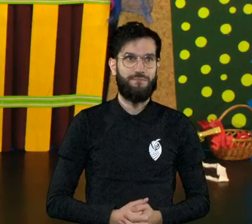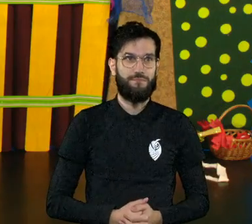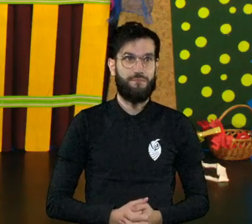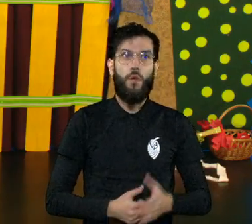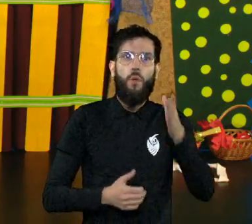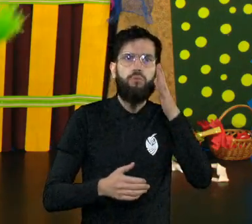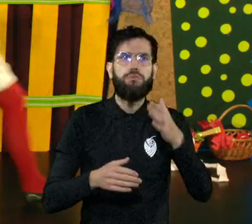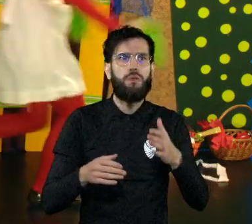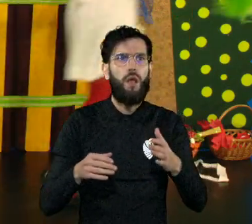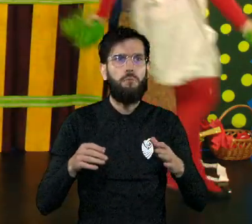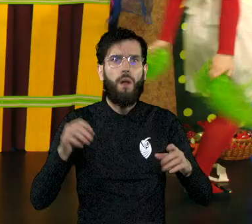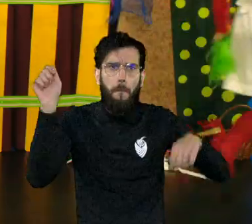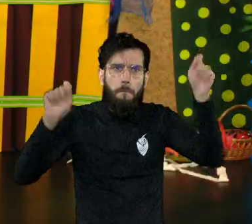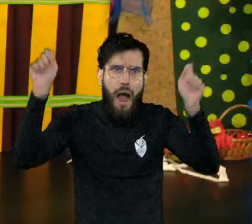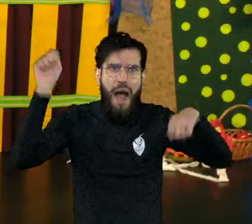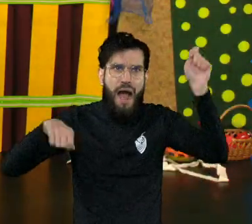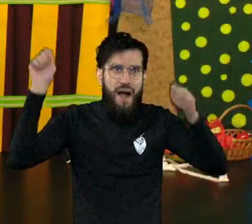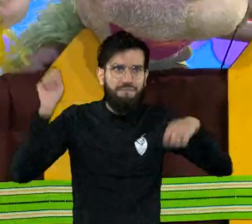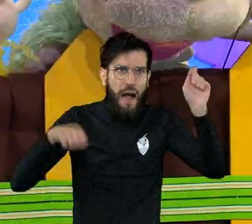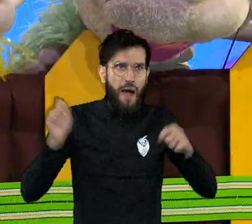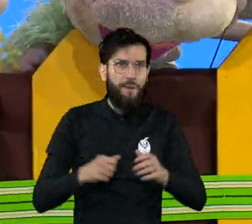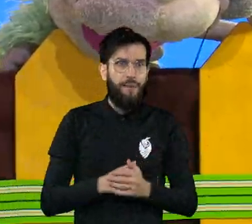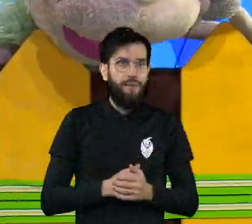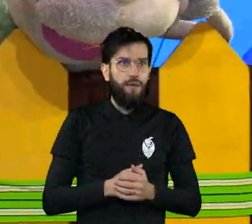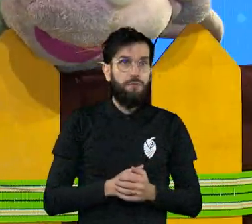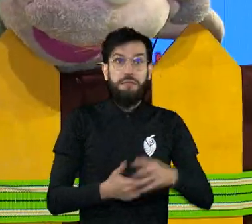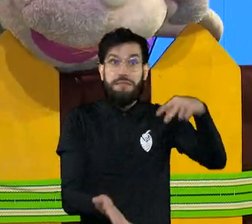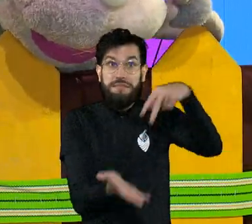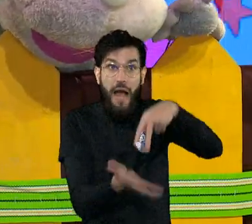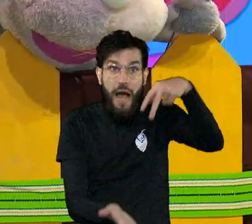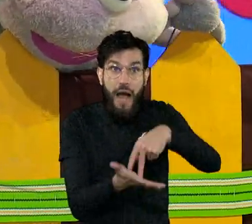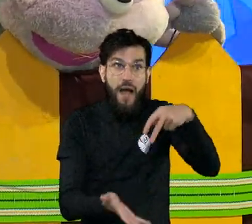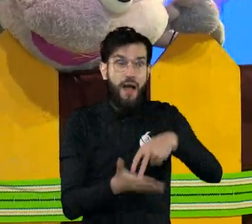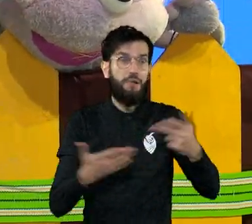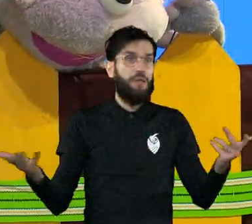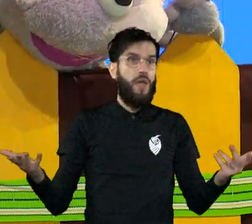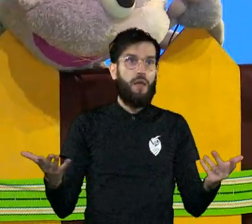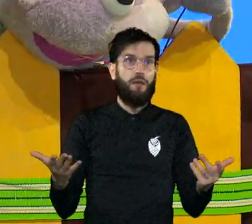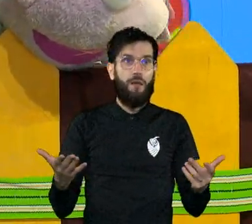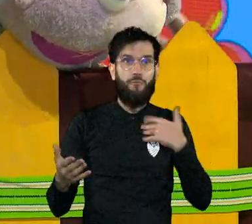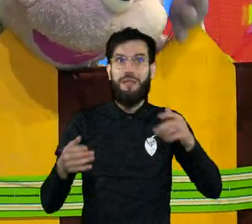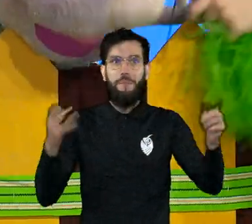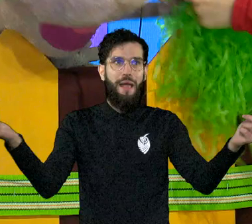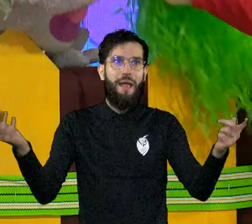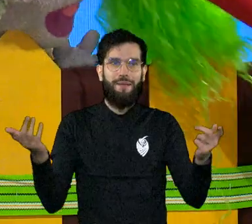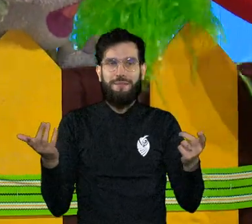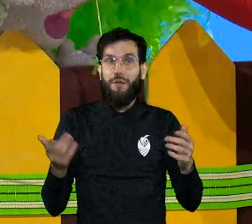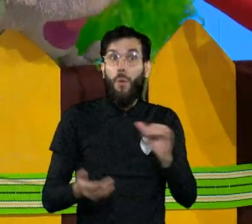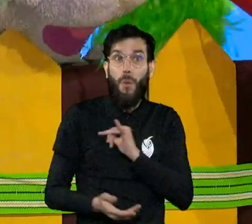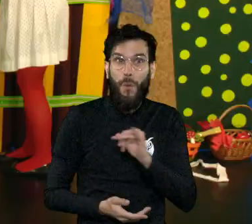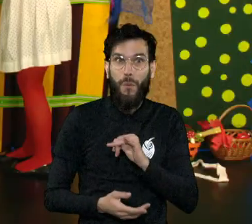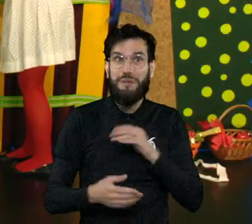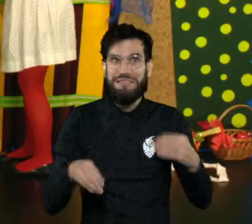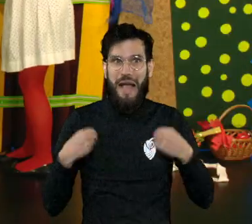Budeme mávať strapcami a skákať a jednoducho jašiť sa. Páči sa,